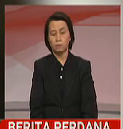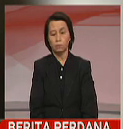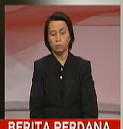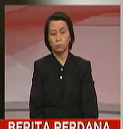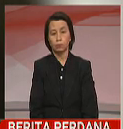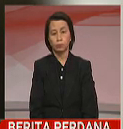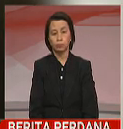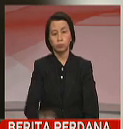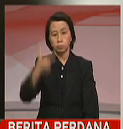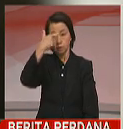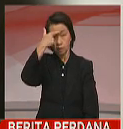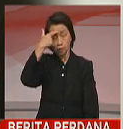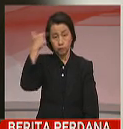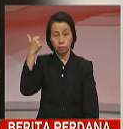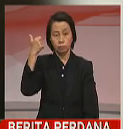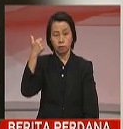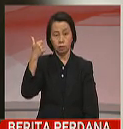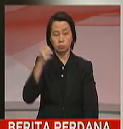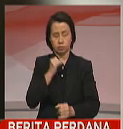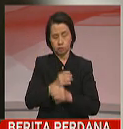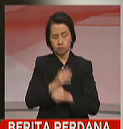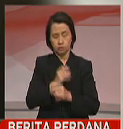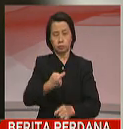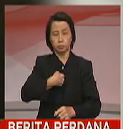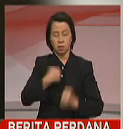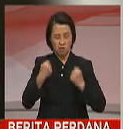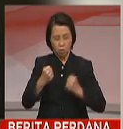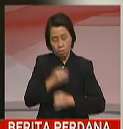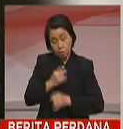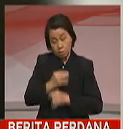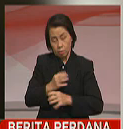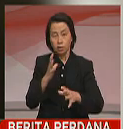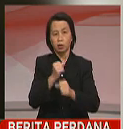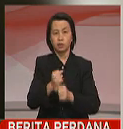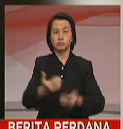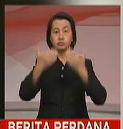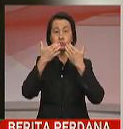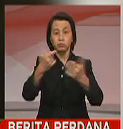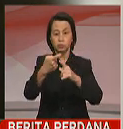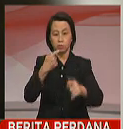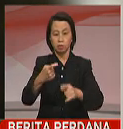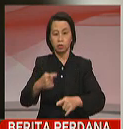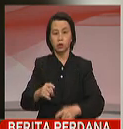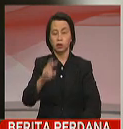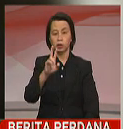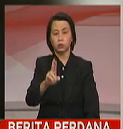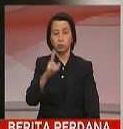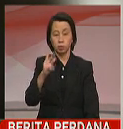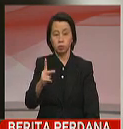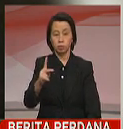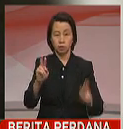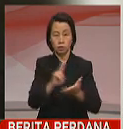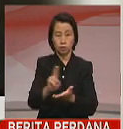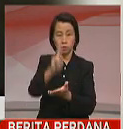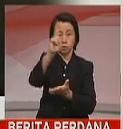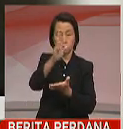Ini disebabkan oleh kerja keras saya selama ini mendapat penghargaan dari pihak Oxford University